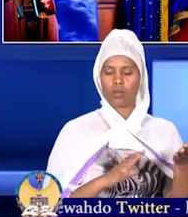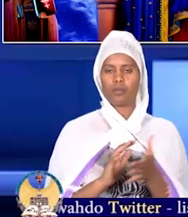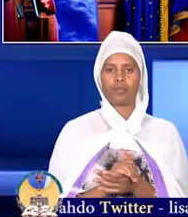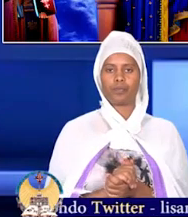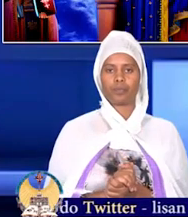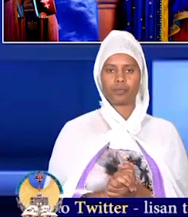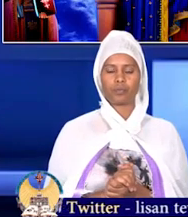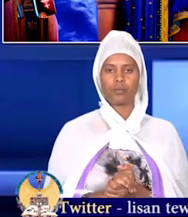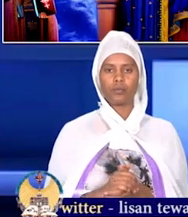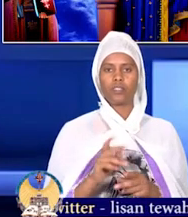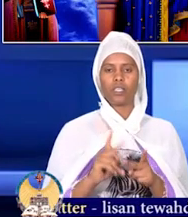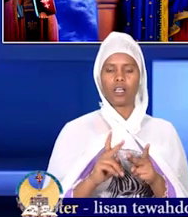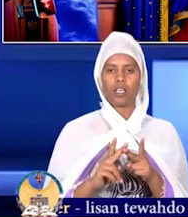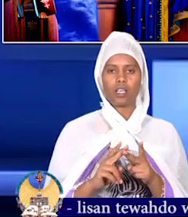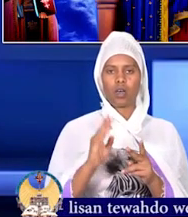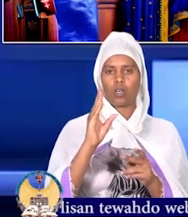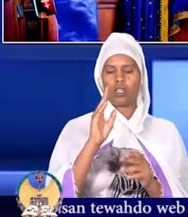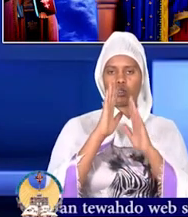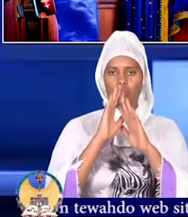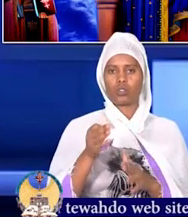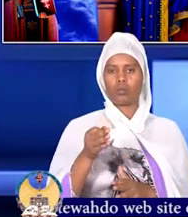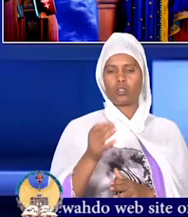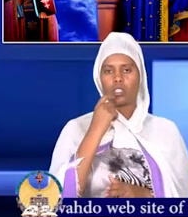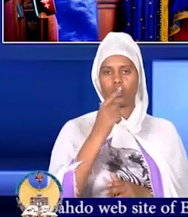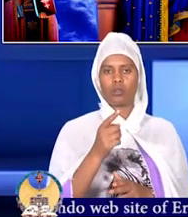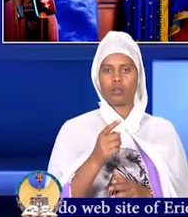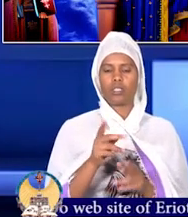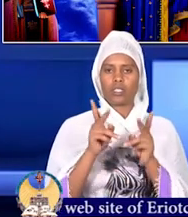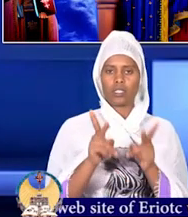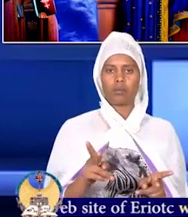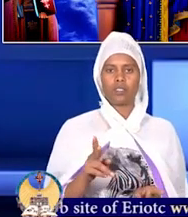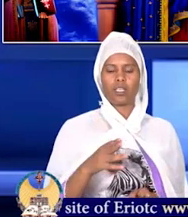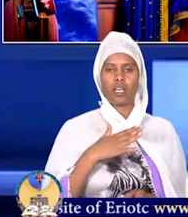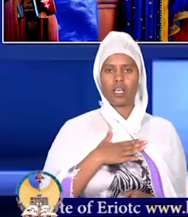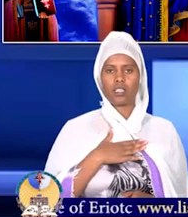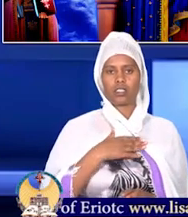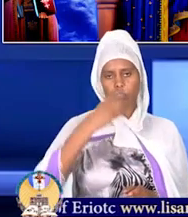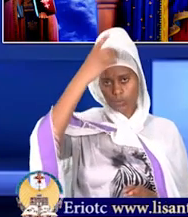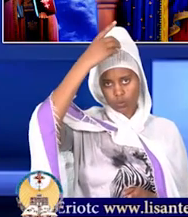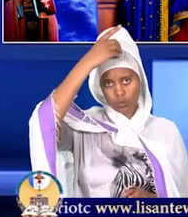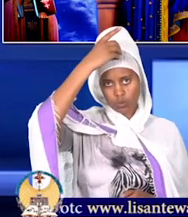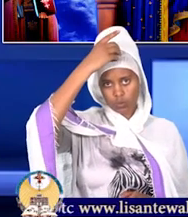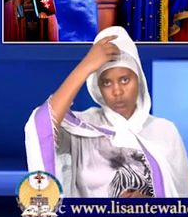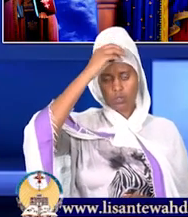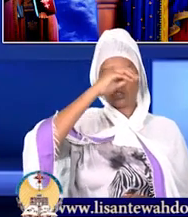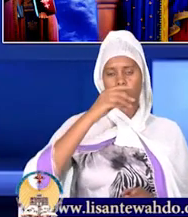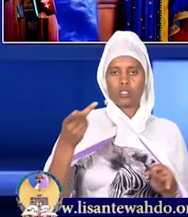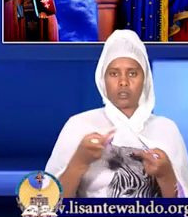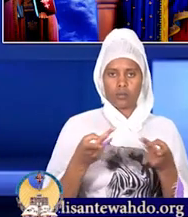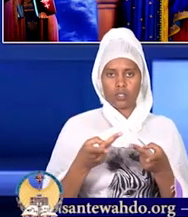ዝነበረ ፅሑፍ ይነግረና። ካልእ ትረፍ ሃርያ ቅዱስ ጳውሎስ እንታይ ኢልና ከምቲ ኣነ ንክርስቶስ